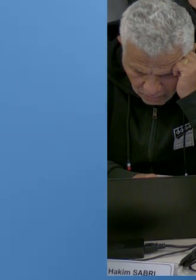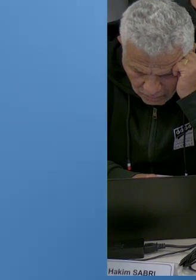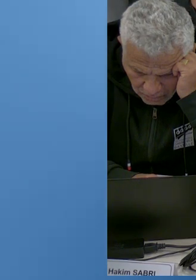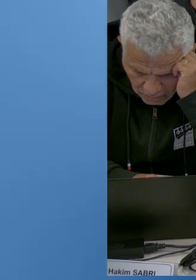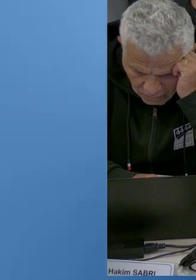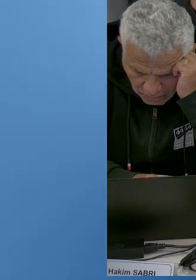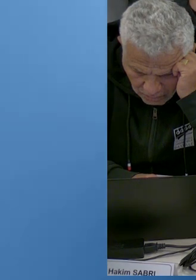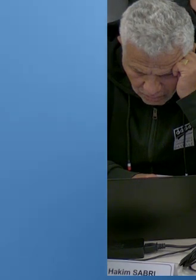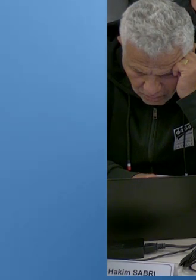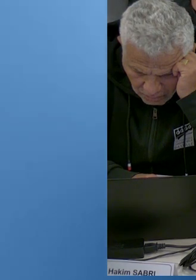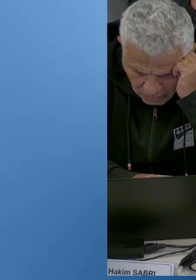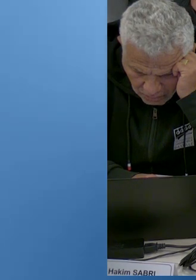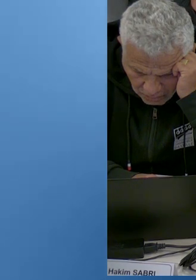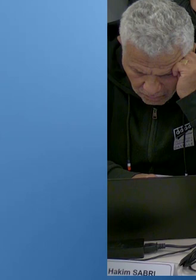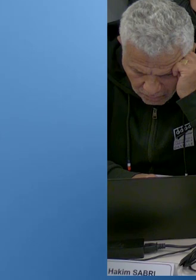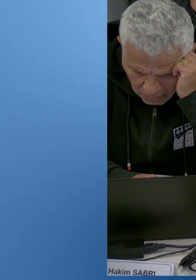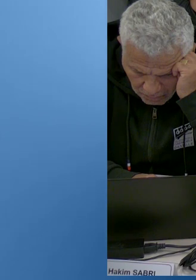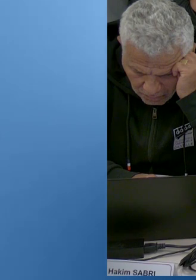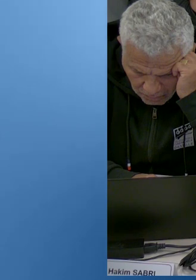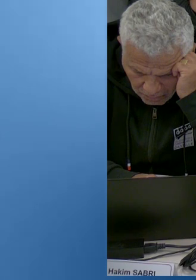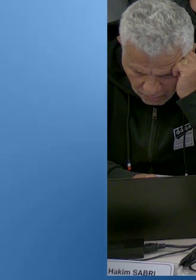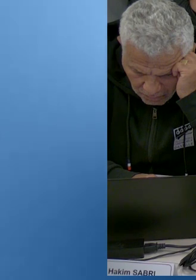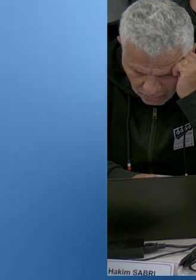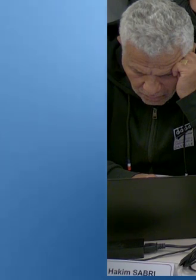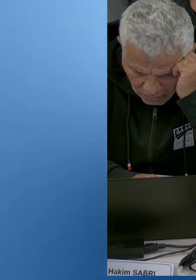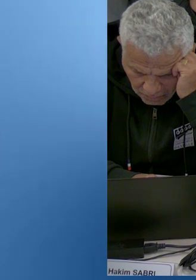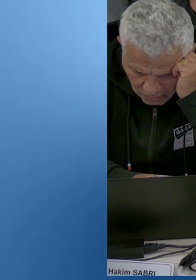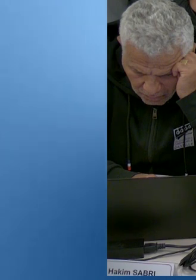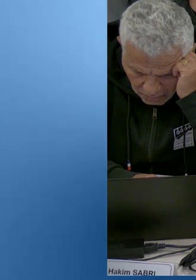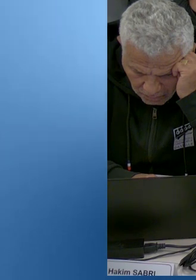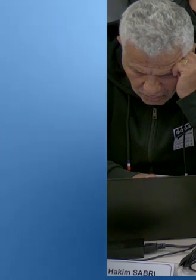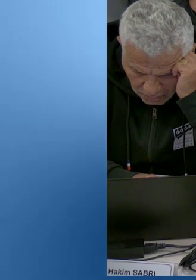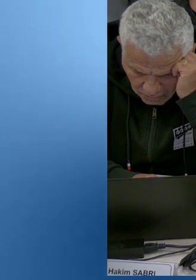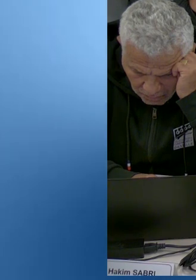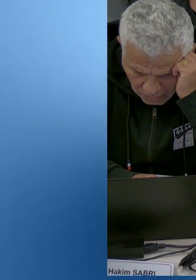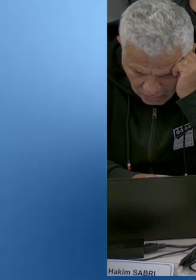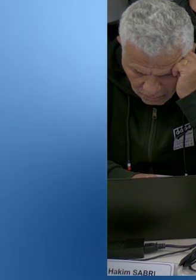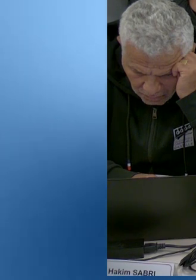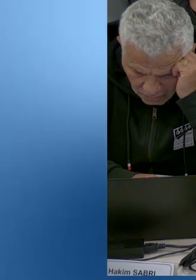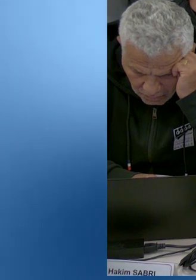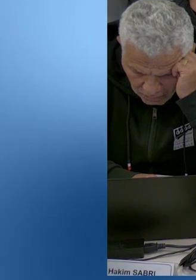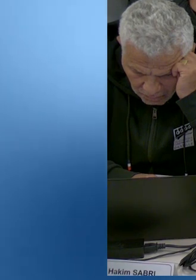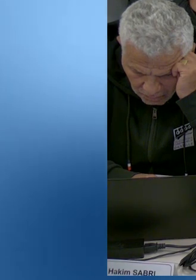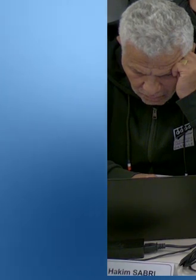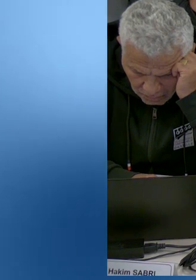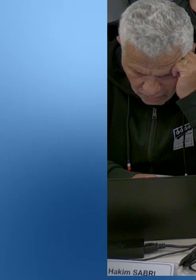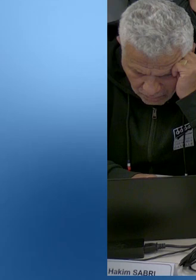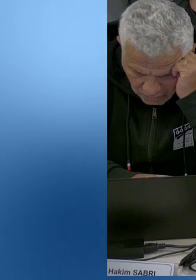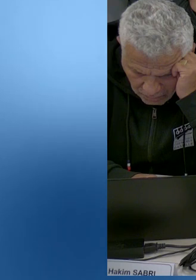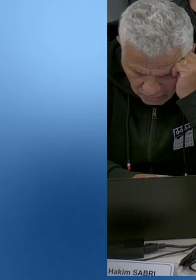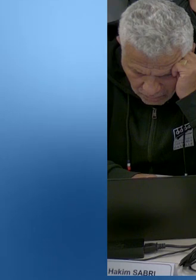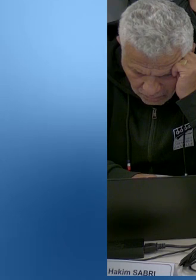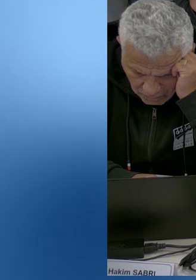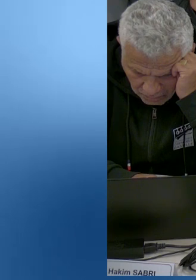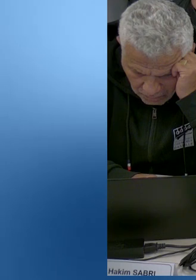c'est pour ça que nous vous demanderons une suspension de séance qui va suivre pour pouvoir dialoguer avec lui et sil peut échanger pour que avec votre majorité qu'on puisse lui